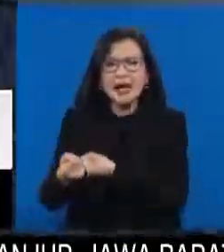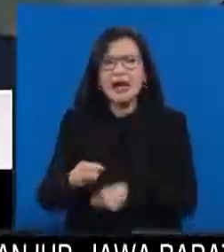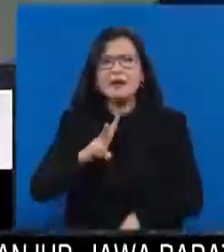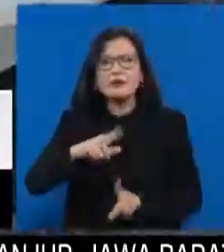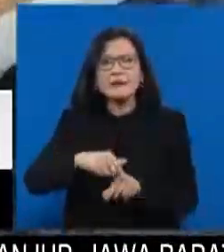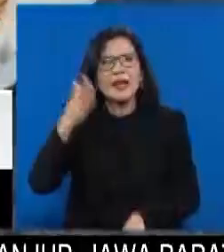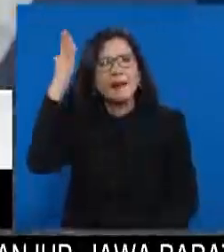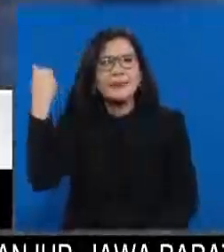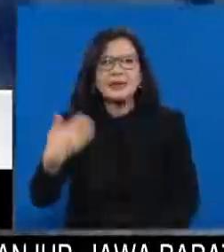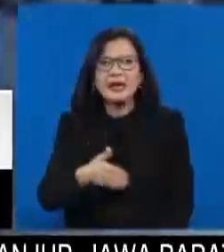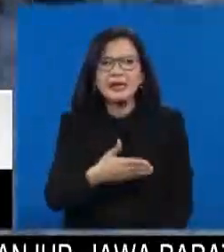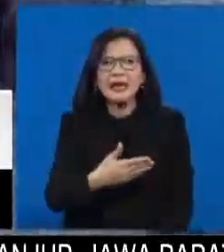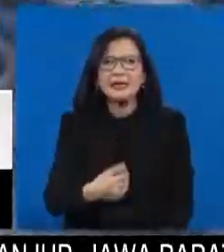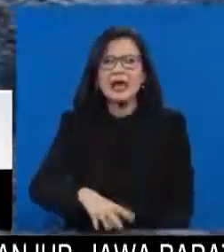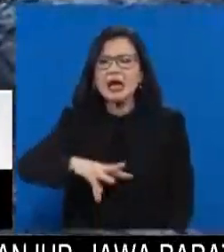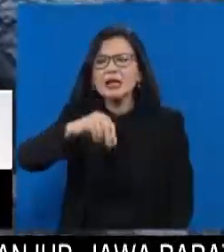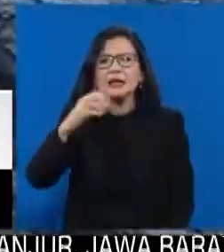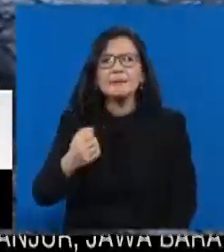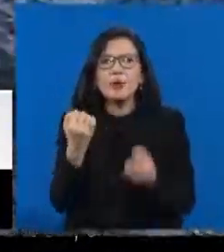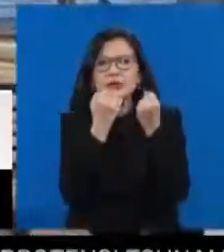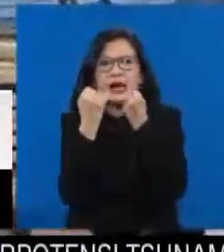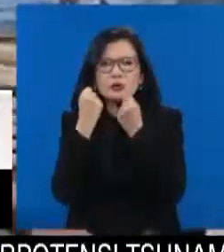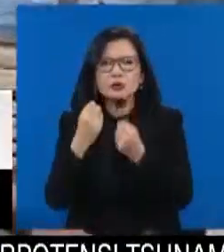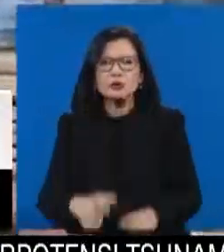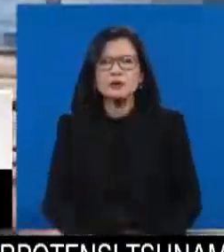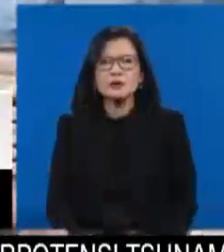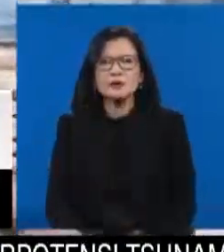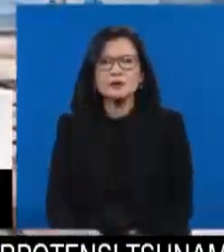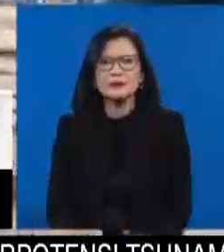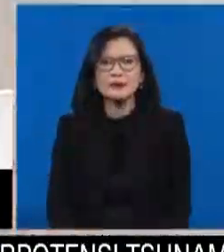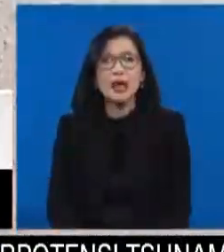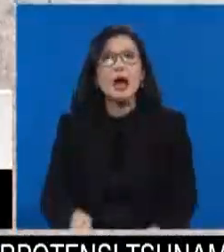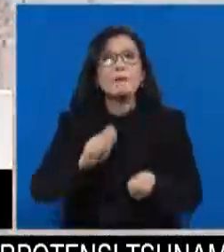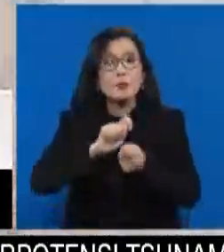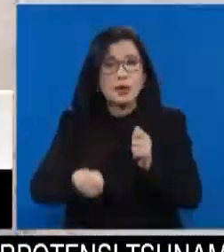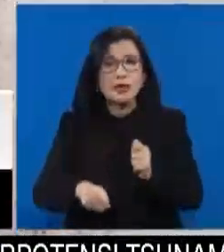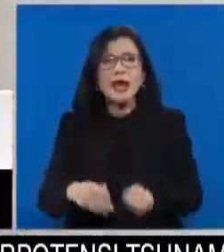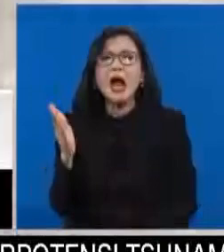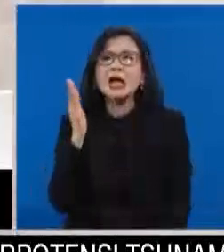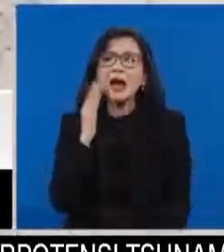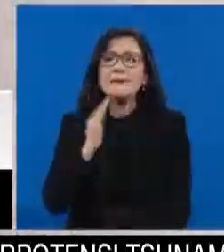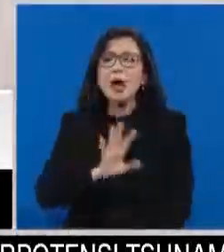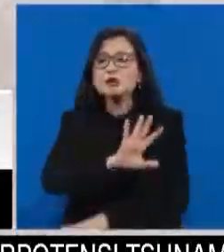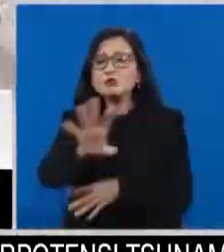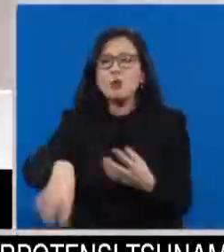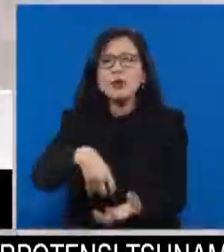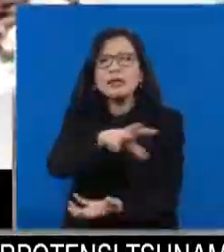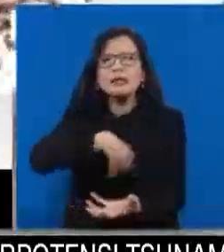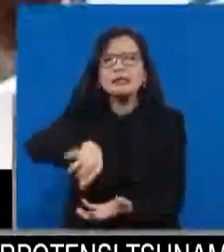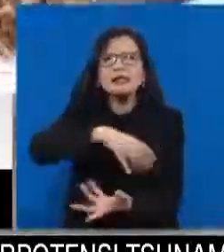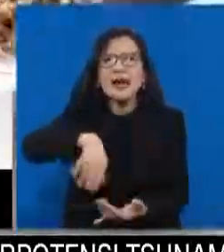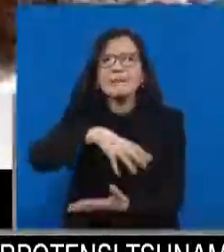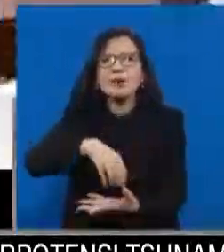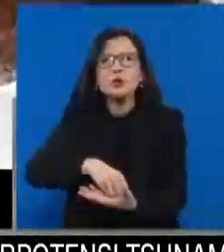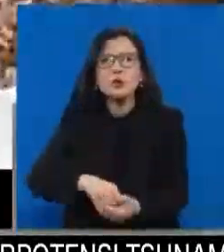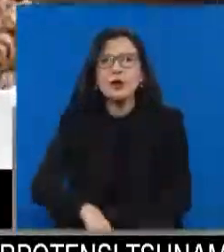minyak ikan, tepung jagung, serta ampas kedelai. Pembuatannya pun cukup mudah, semua bahan dicampur, kemudian